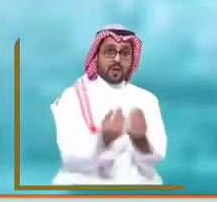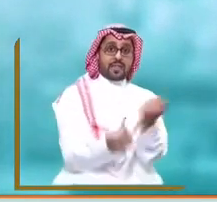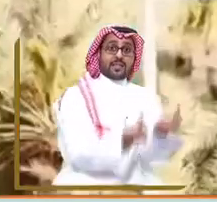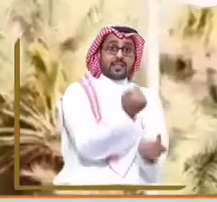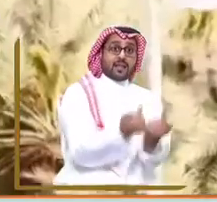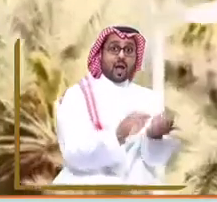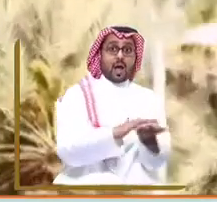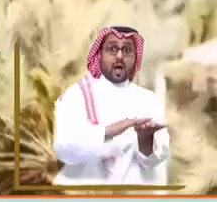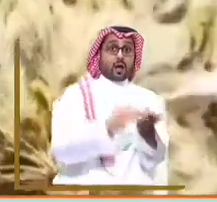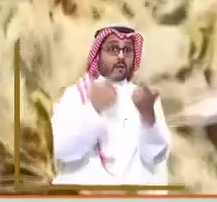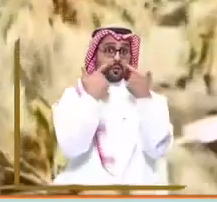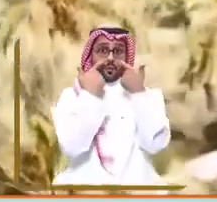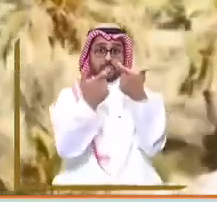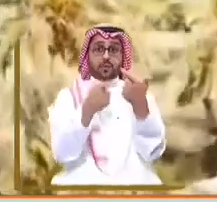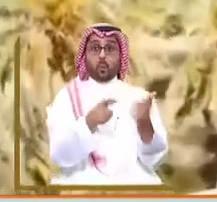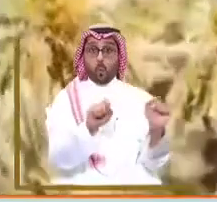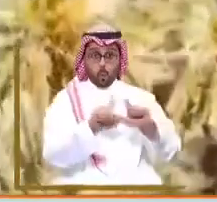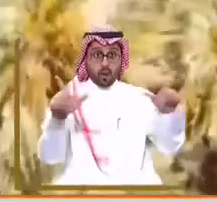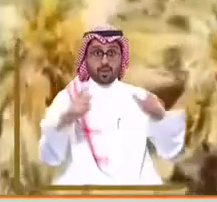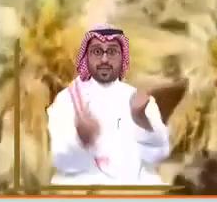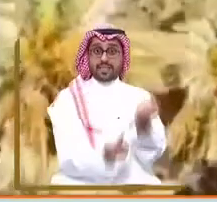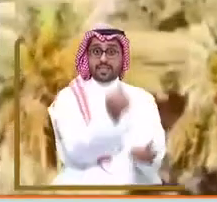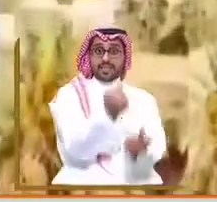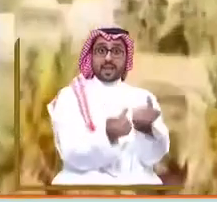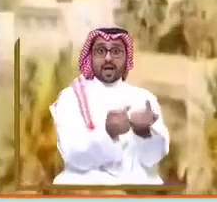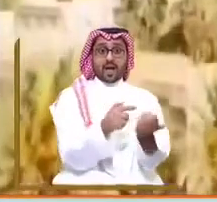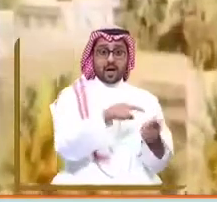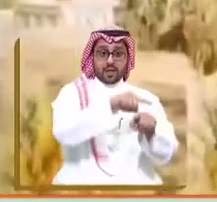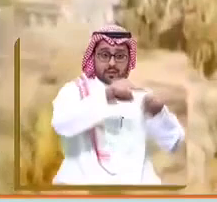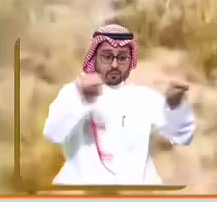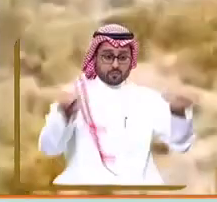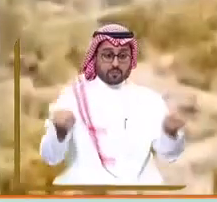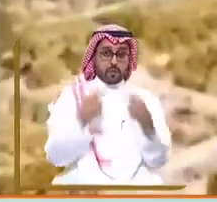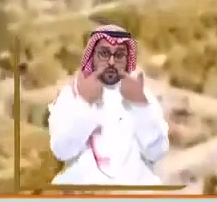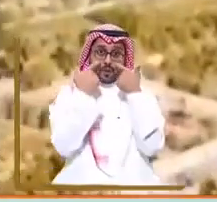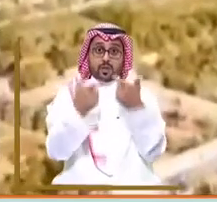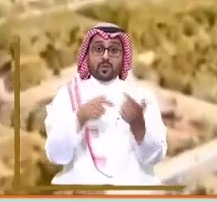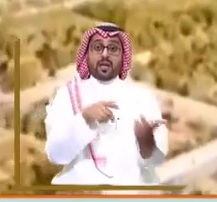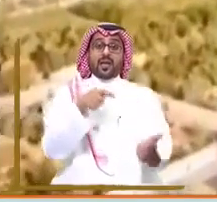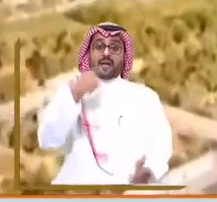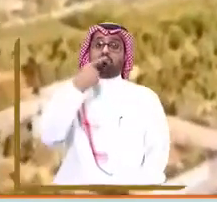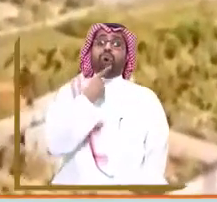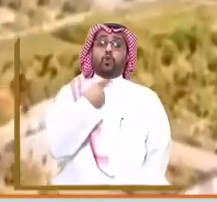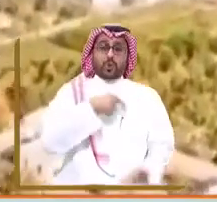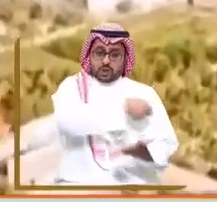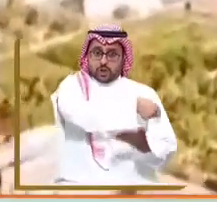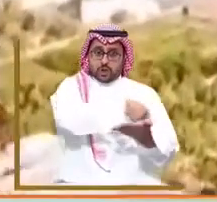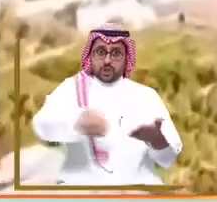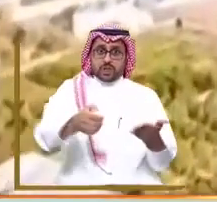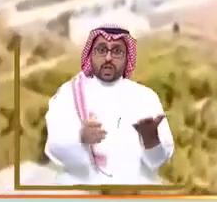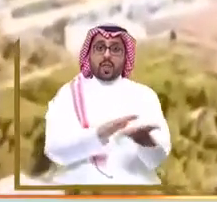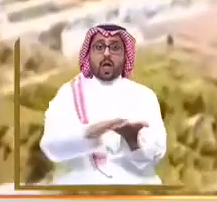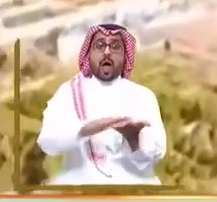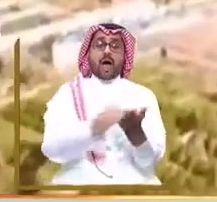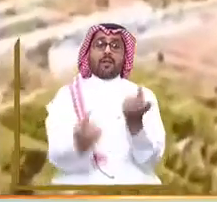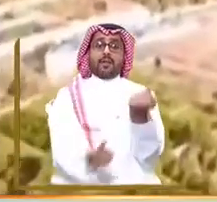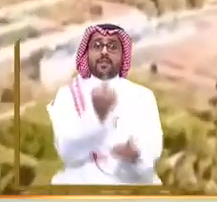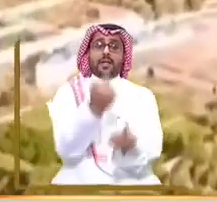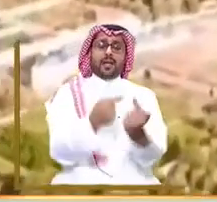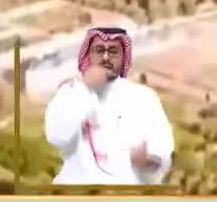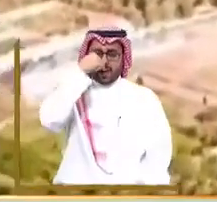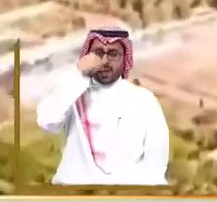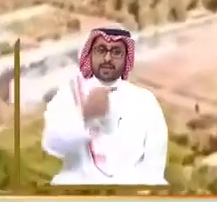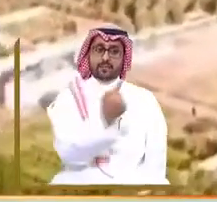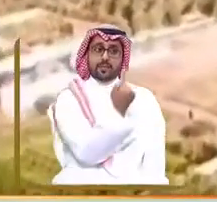موافقتها أو اعتماد المخططات للتجزئة من وزارة الشؤون البلدية والقروية والإسكان. وأهاب